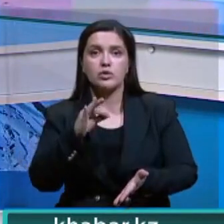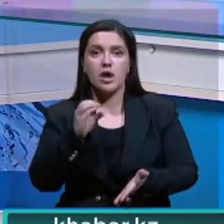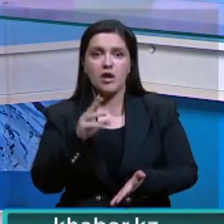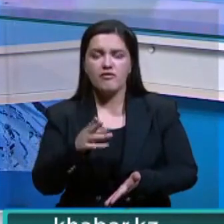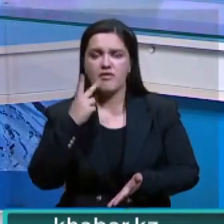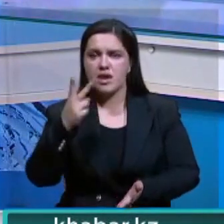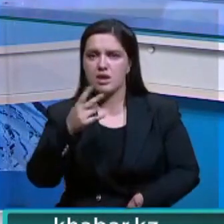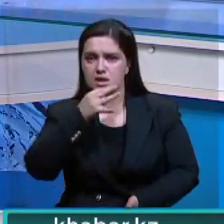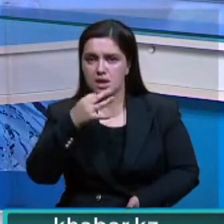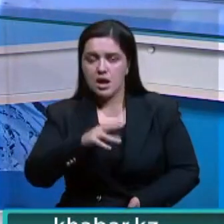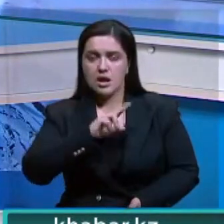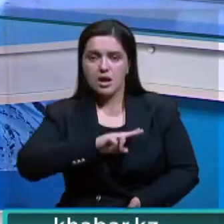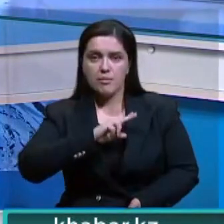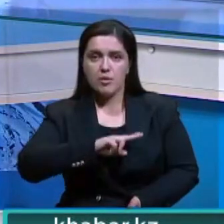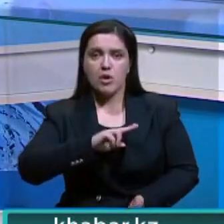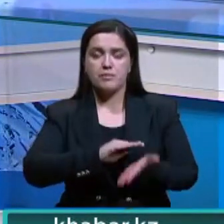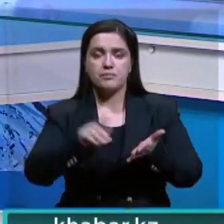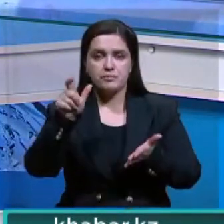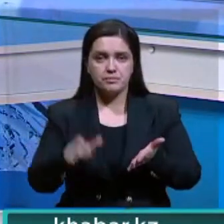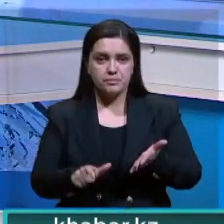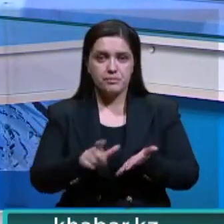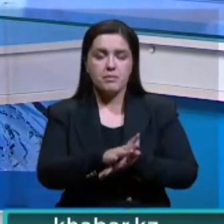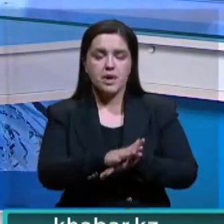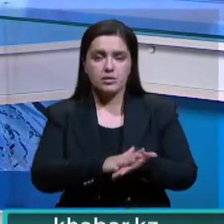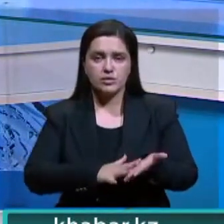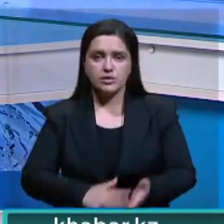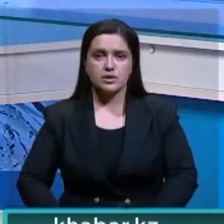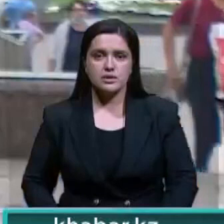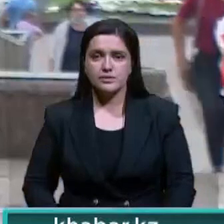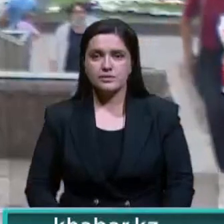оценил неудовлетворительно. Тимур Казагулов продолжит.